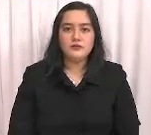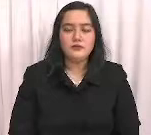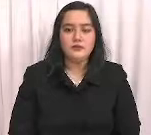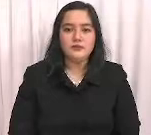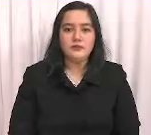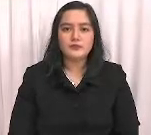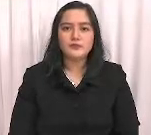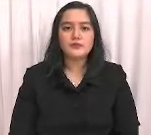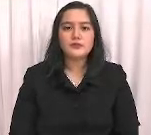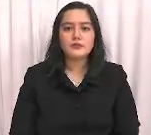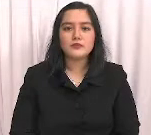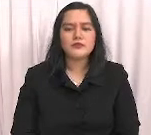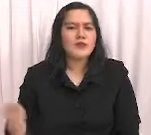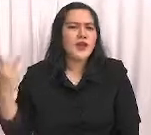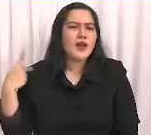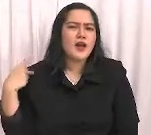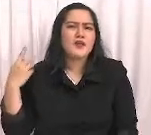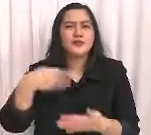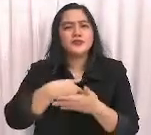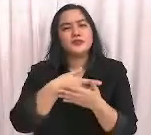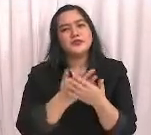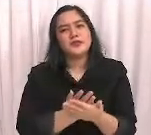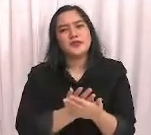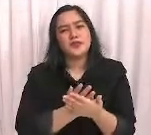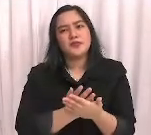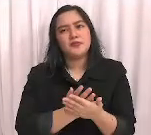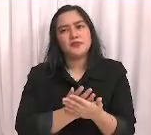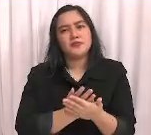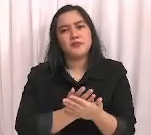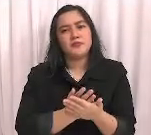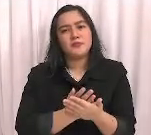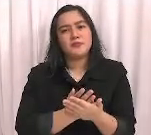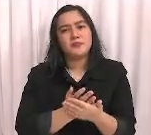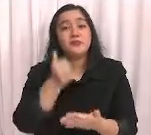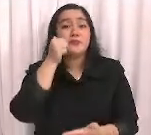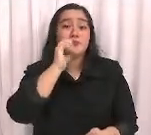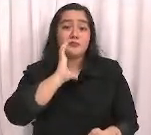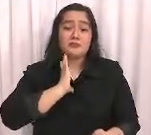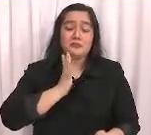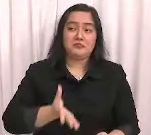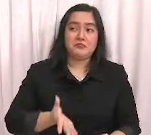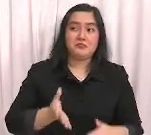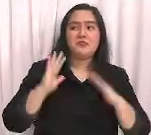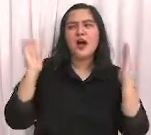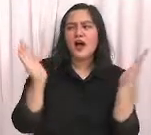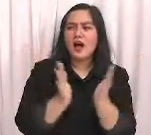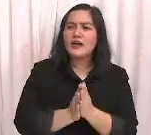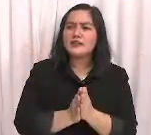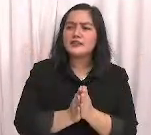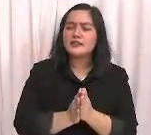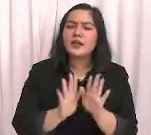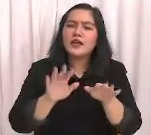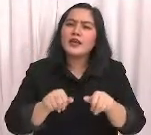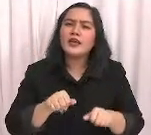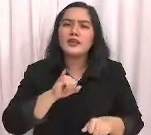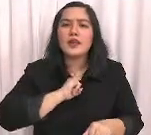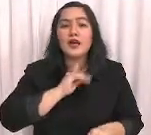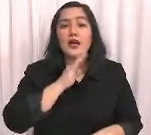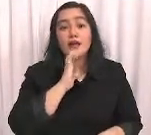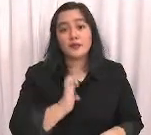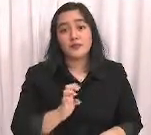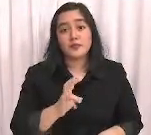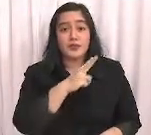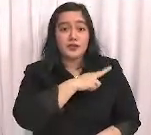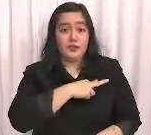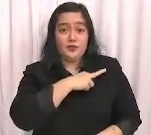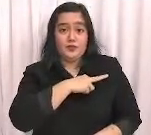may mga tao, sabi nila, may mga babae nagtatanong, Pastor, pwede ba ako maging virtuous woman? So, ang dito po